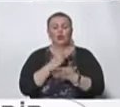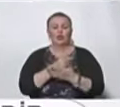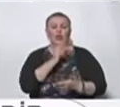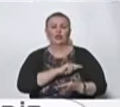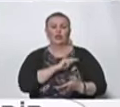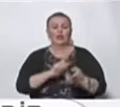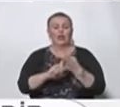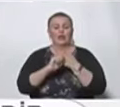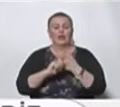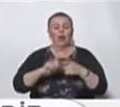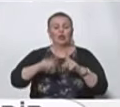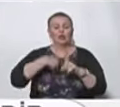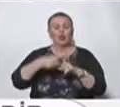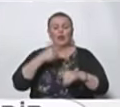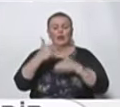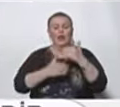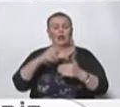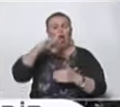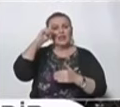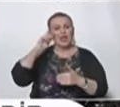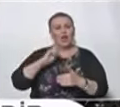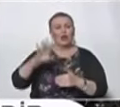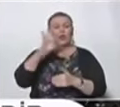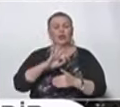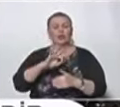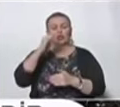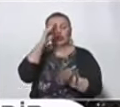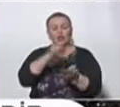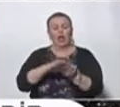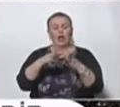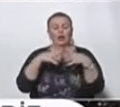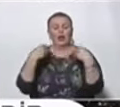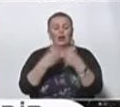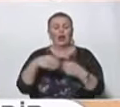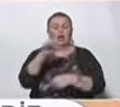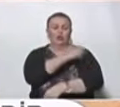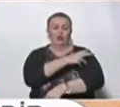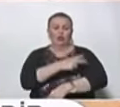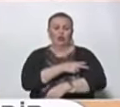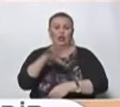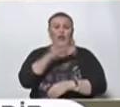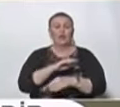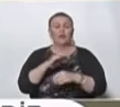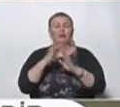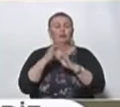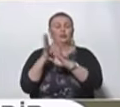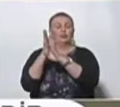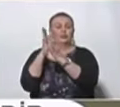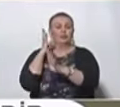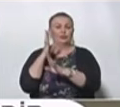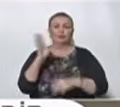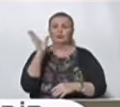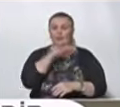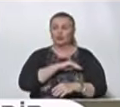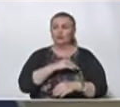bağlı növbəti addımdır. Belə ki, artıq Azərbaycanda şəhid ailələrinin bütün üzvləri mənzil növbəsinə dayana biləcək. Yaşayış sahəsində